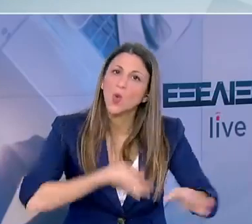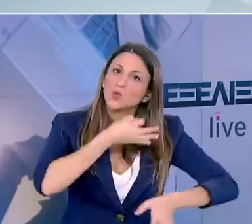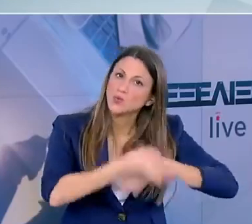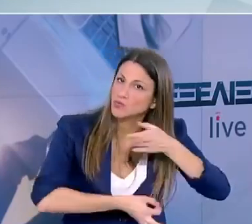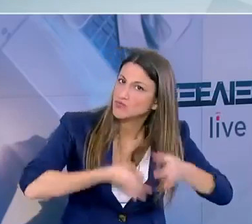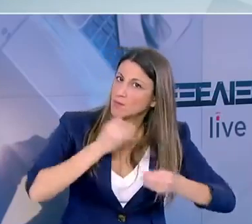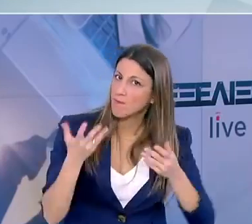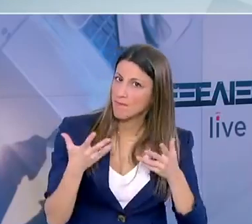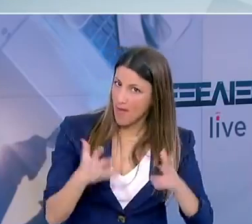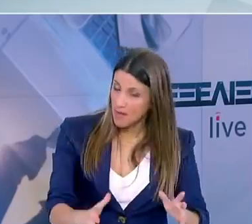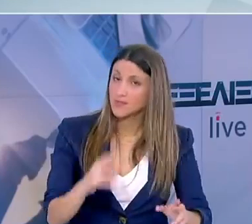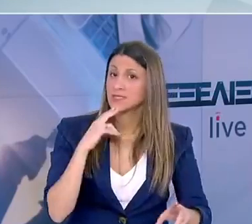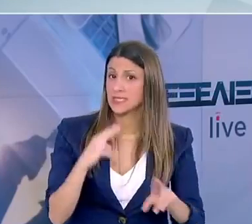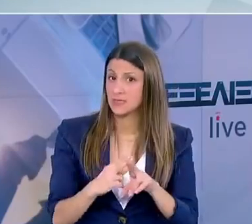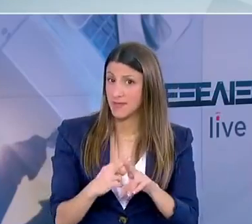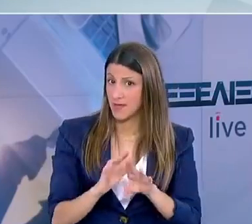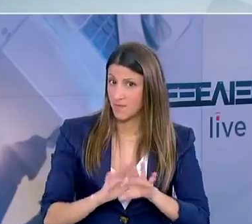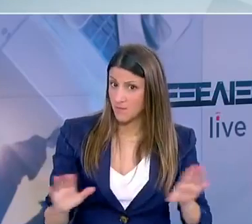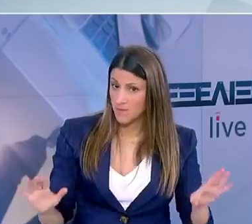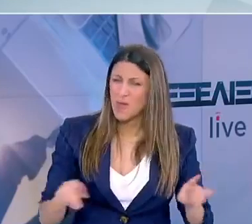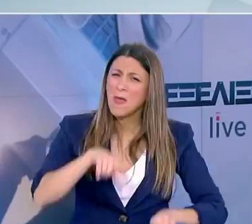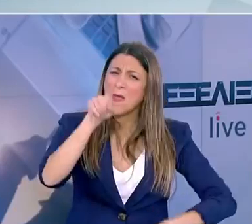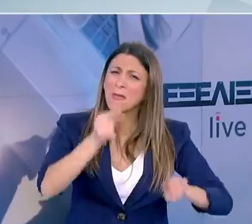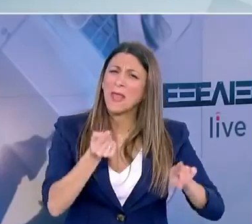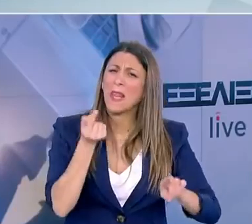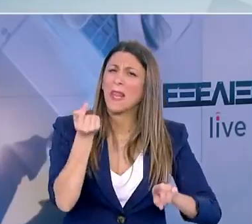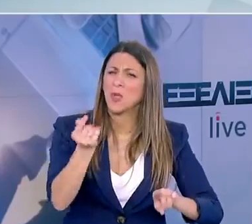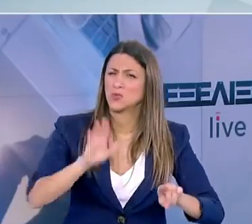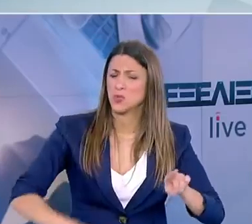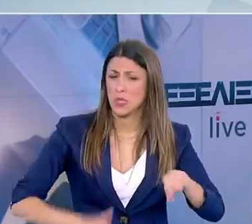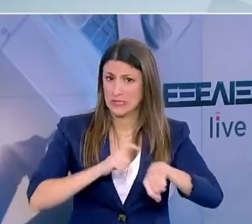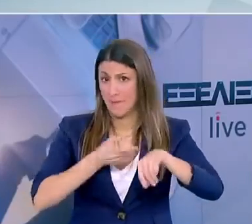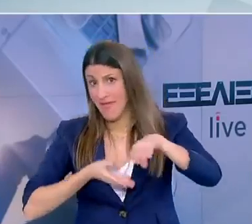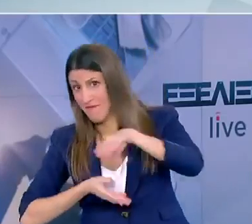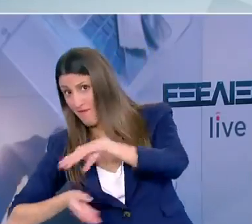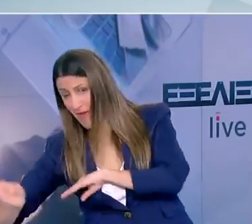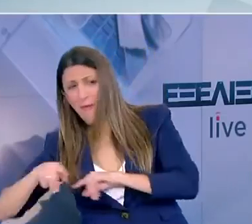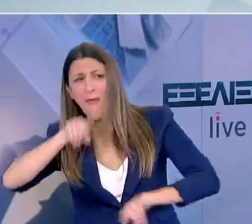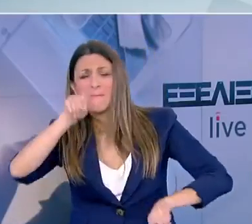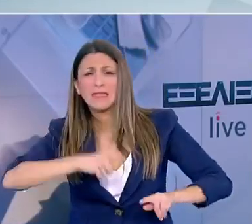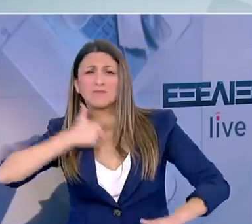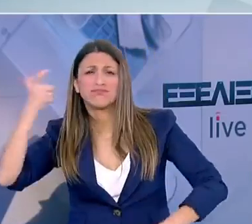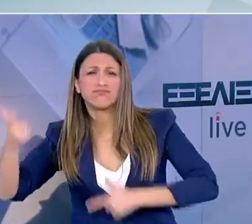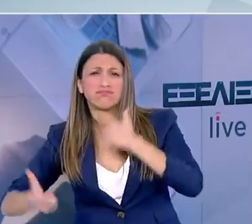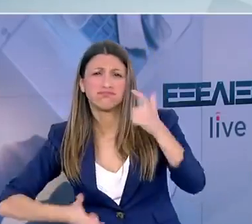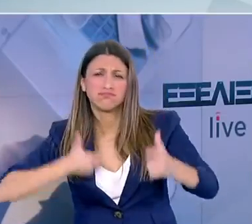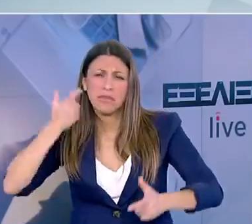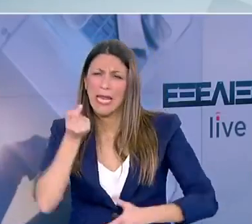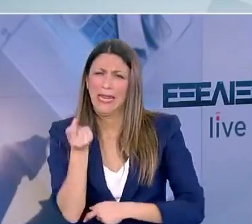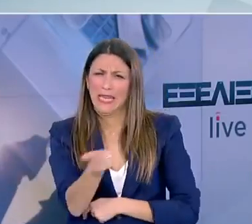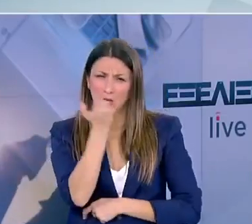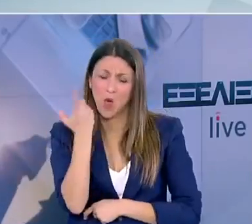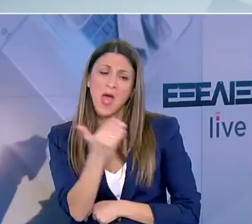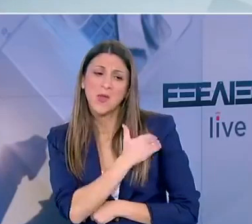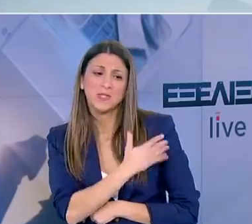αυτό είναι ένα στιγμή που πρέπει να κερδιθεί. Οι μια, δυο, τρεις φωνές που προς το τέλος της αποχώρησής μας ουσιαστικά δεν έλεγαν κάτι διαφορετικό, αλλά